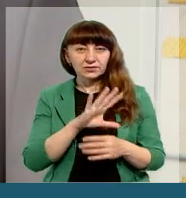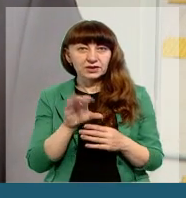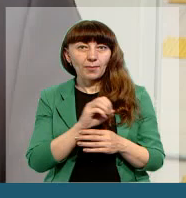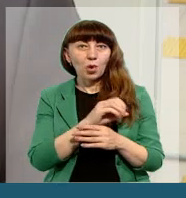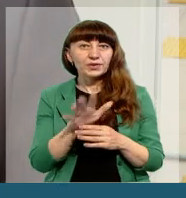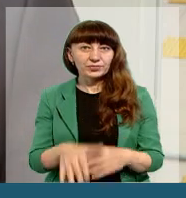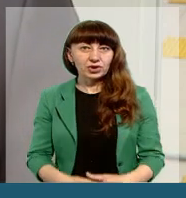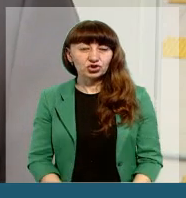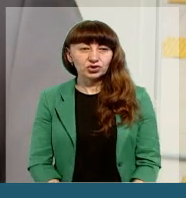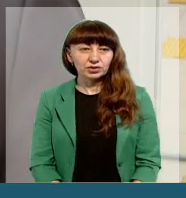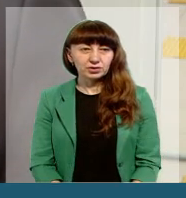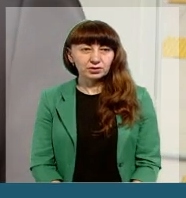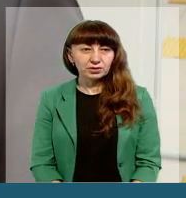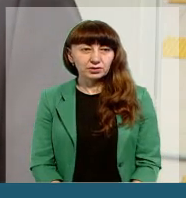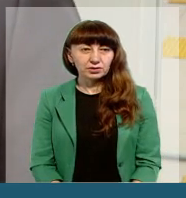обеспечены.